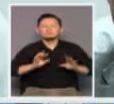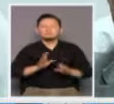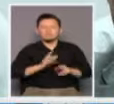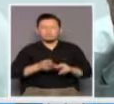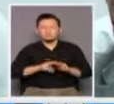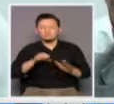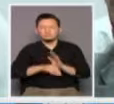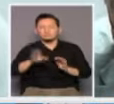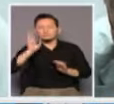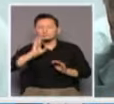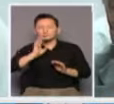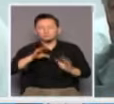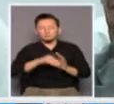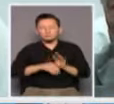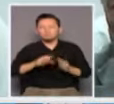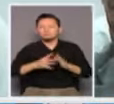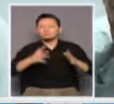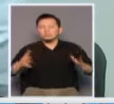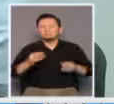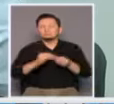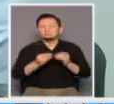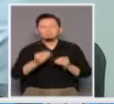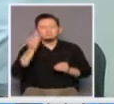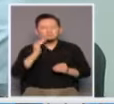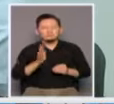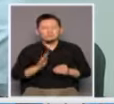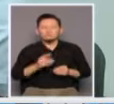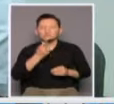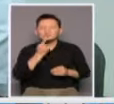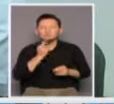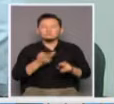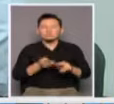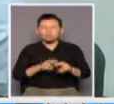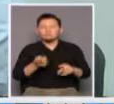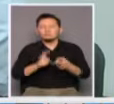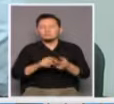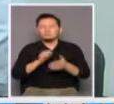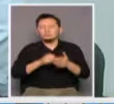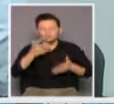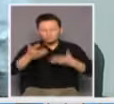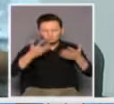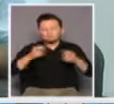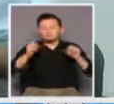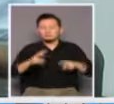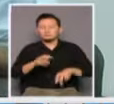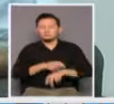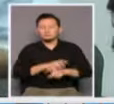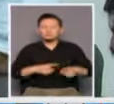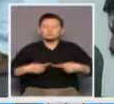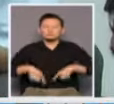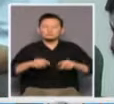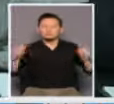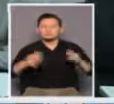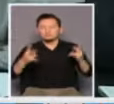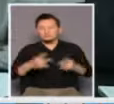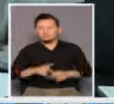өңірге берілетін су көлемін ұлғайту оңай шешілетін мәселе емес. Яғни ол үшін барлығын зерделеп, арнайы комиссия құру қажет, дейді